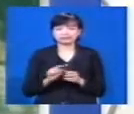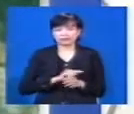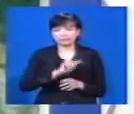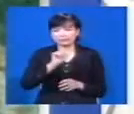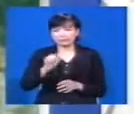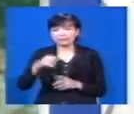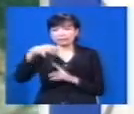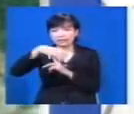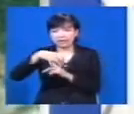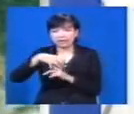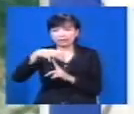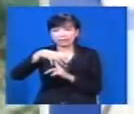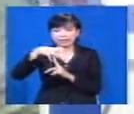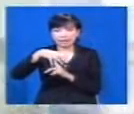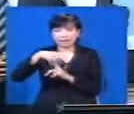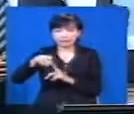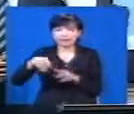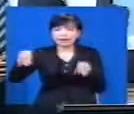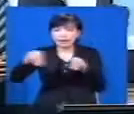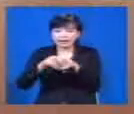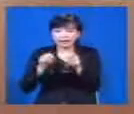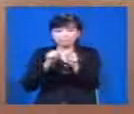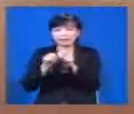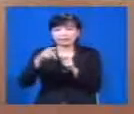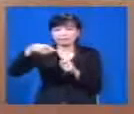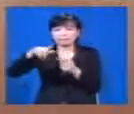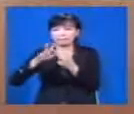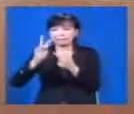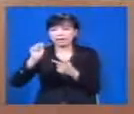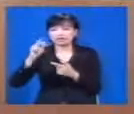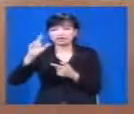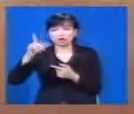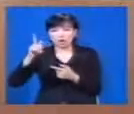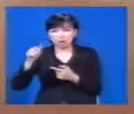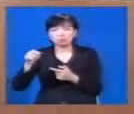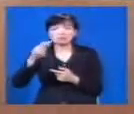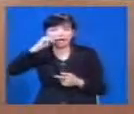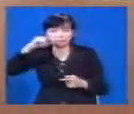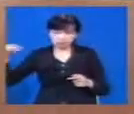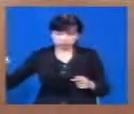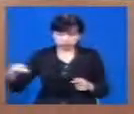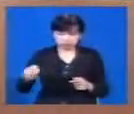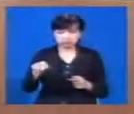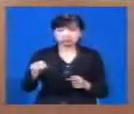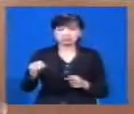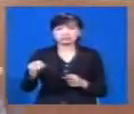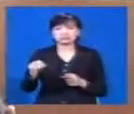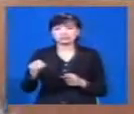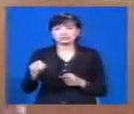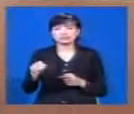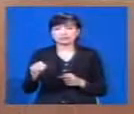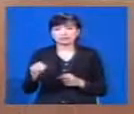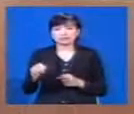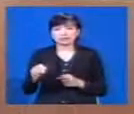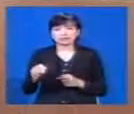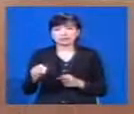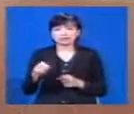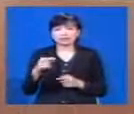7 8 9อยู่ติดกับอำเภอพันทองน้ำที่มาจากพนัสนิคมเนี่ยจะเข้าด้านนี้โดยตรงนิคมนี้นะครับไ